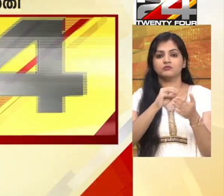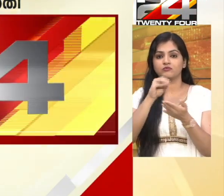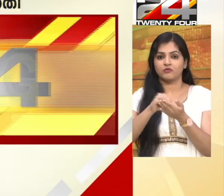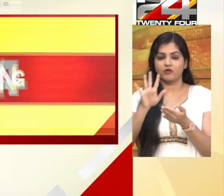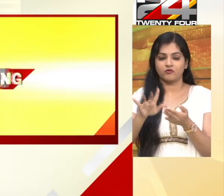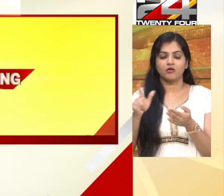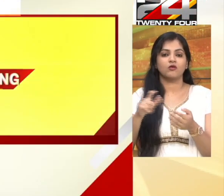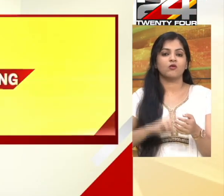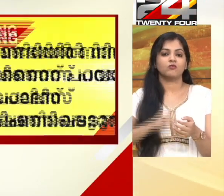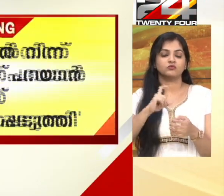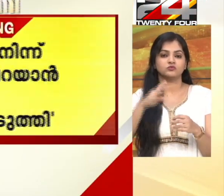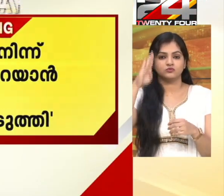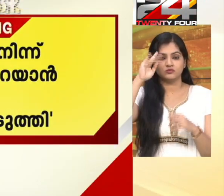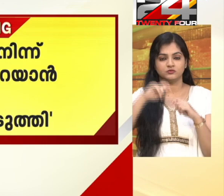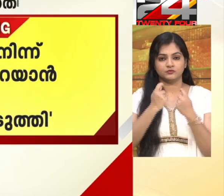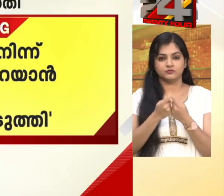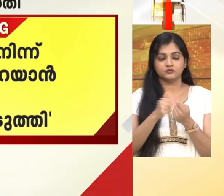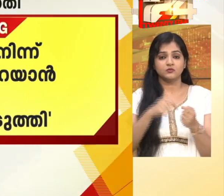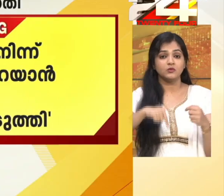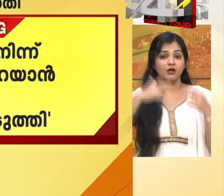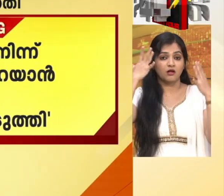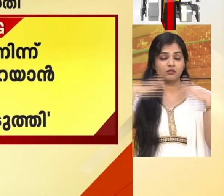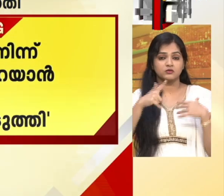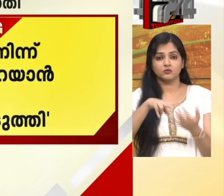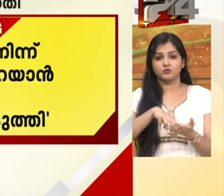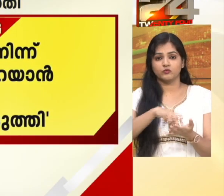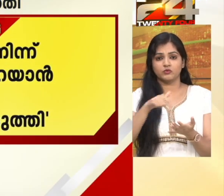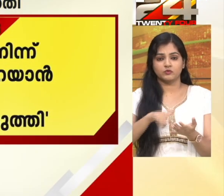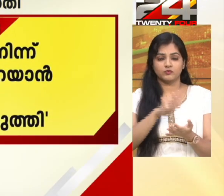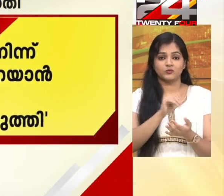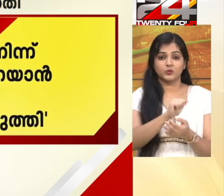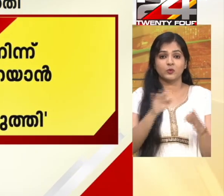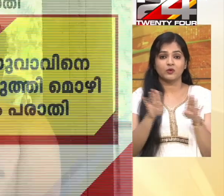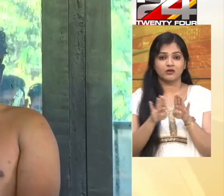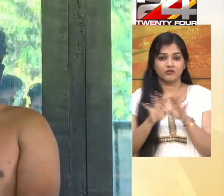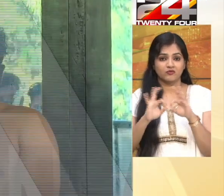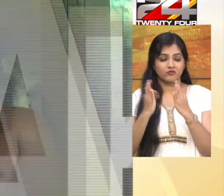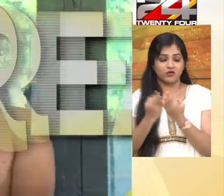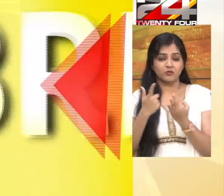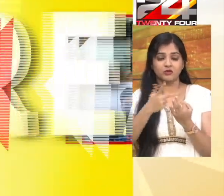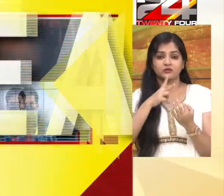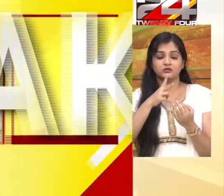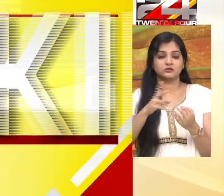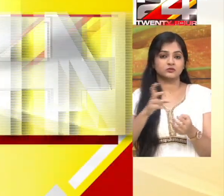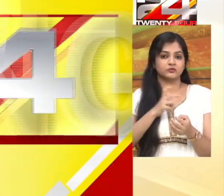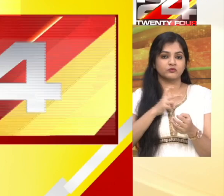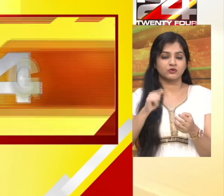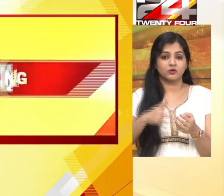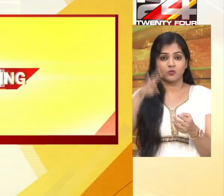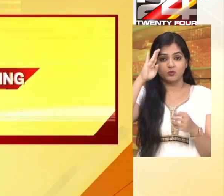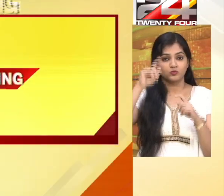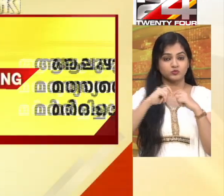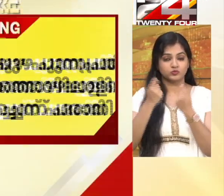ഈ നിലയ്ക്ക് വഷളാവുകയും മറ്റുള്ള ബന്ധുക്കളുമൊക്കെ ഭയത്തോടുകൂടിയാണ് ആദ്യഘട്ടത്തിൽ പ്രതികരണത്തിന് പോലും അവർക്ക് ഭയമായിരുന്നു ഏതെങ്കിലും തരത്തിൽ പോലീസ്